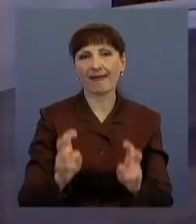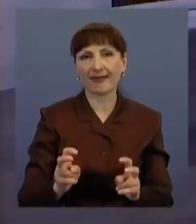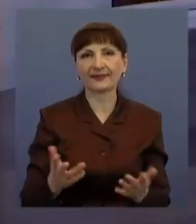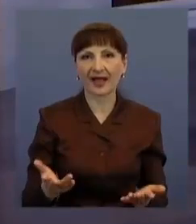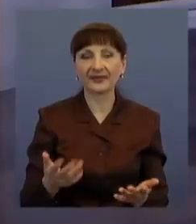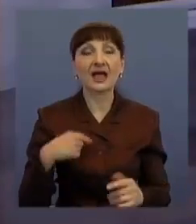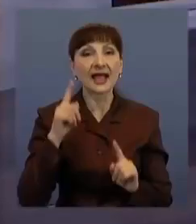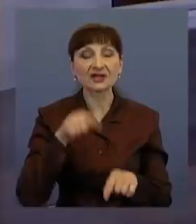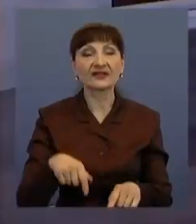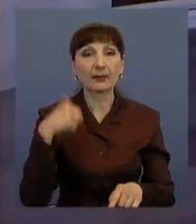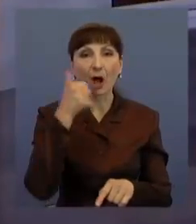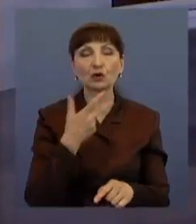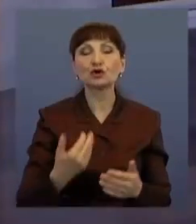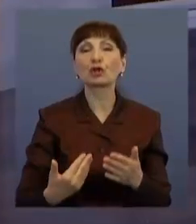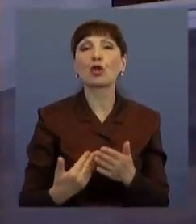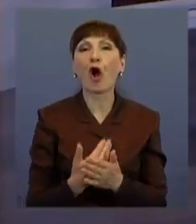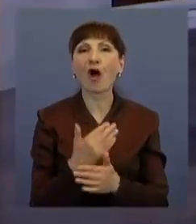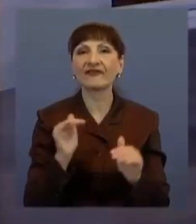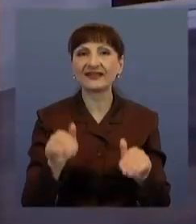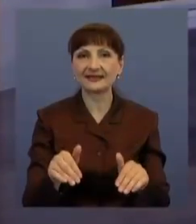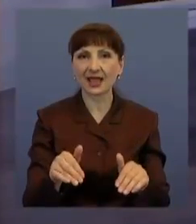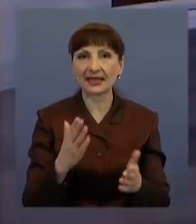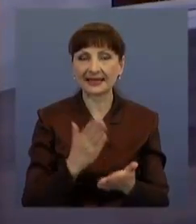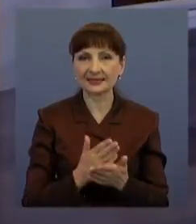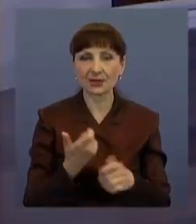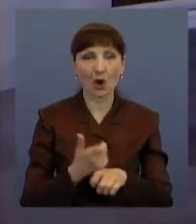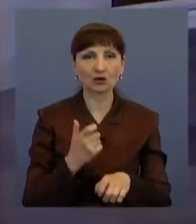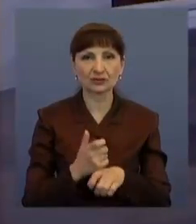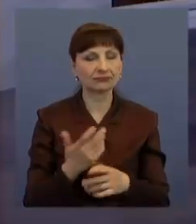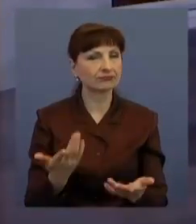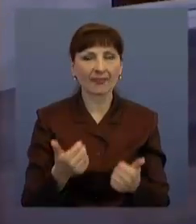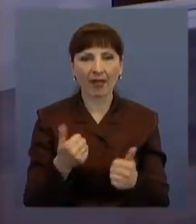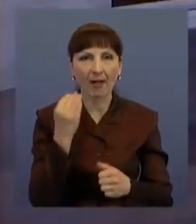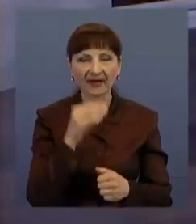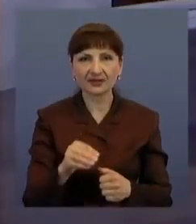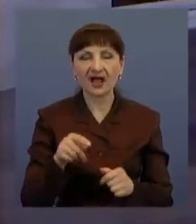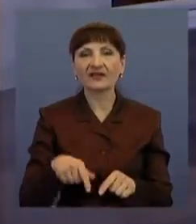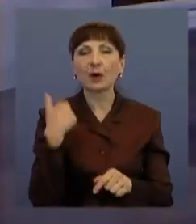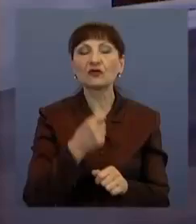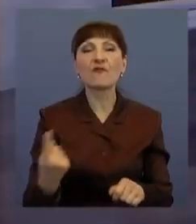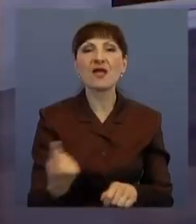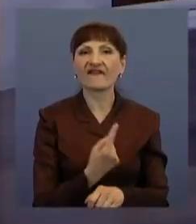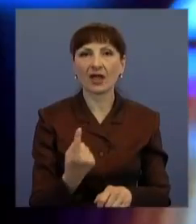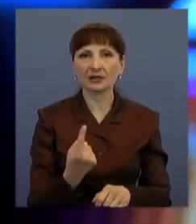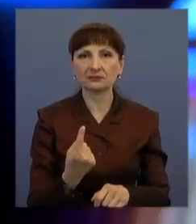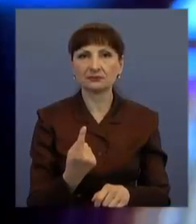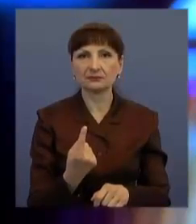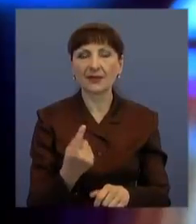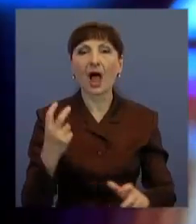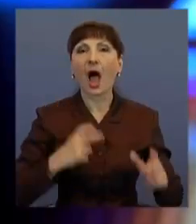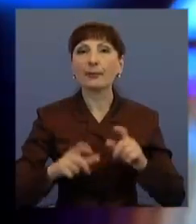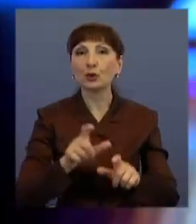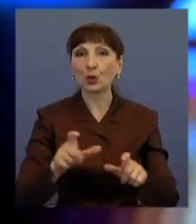Ну, я знаю, что в этом году еще нововведение есть очень такое довольно прогрессивное. В этом году впервые